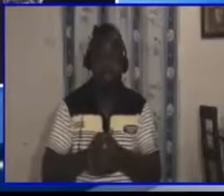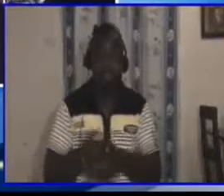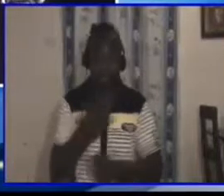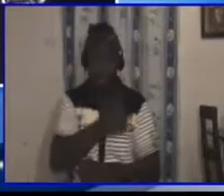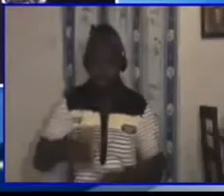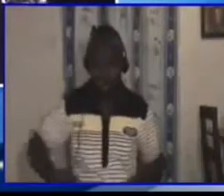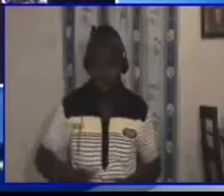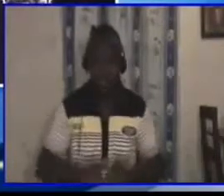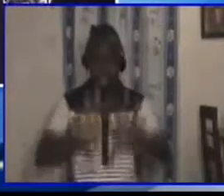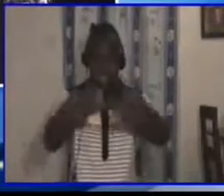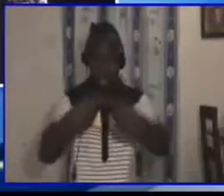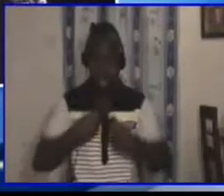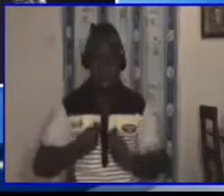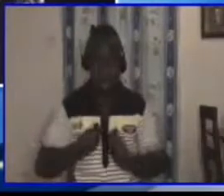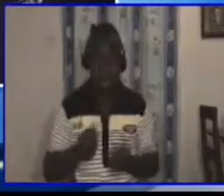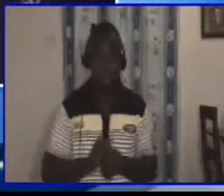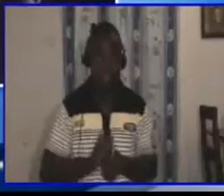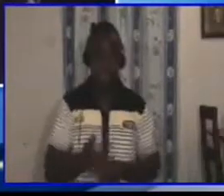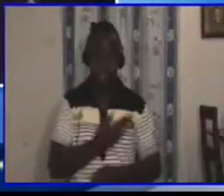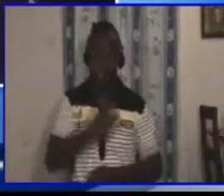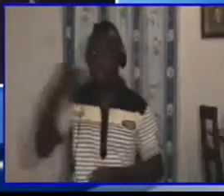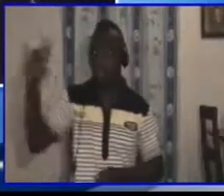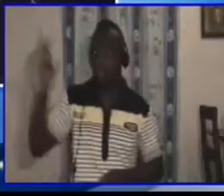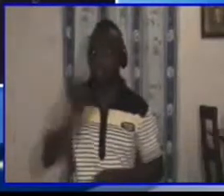costantino cambiò totalmente